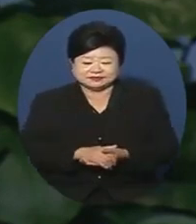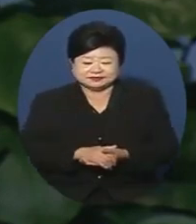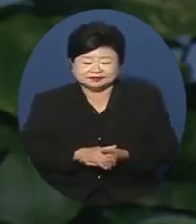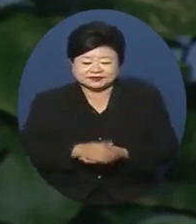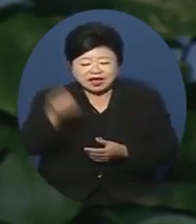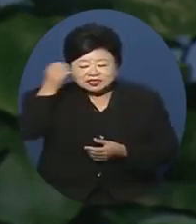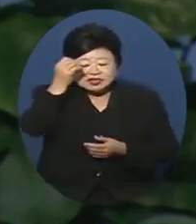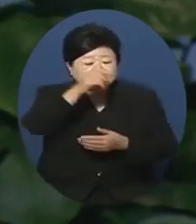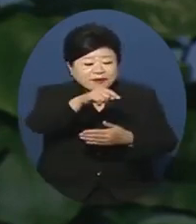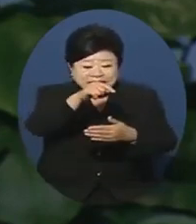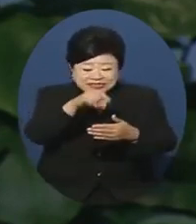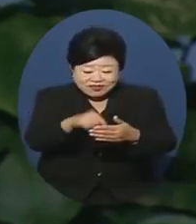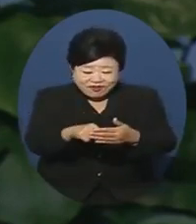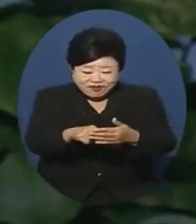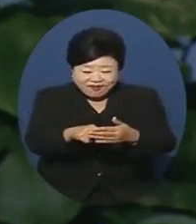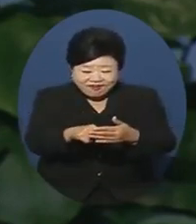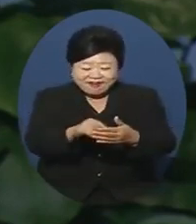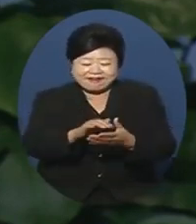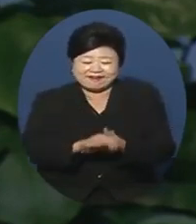성령 안에서